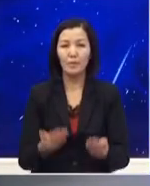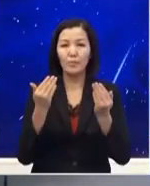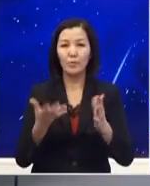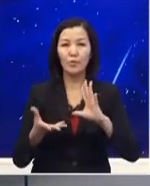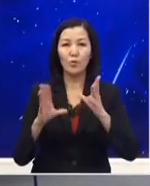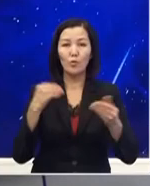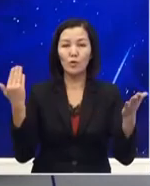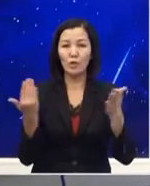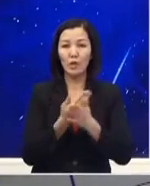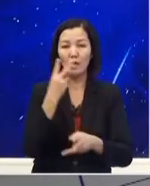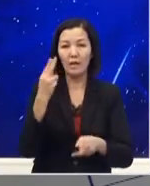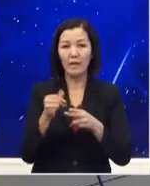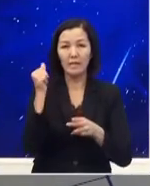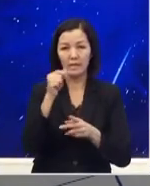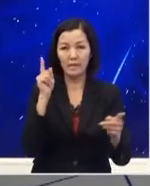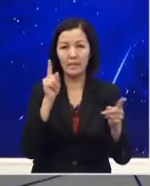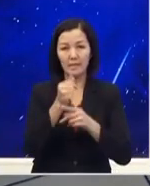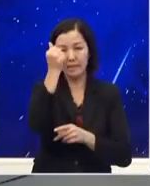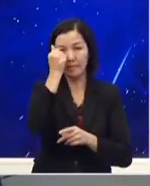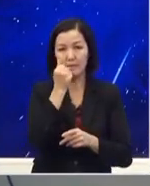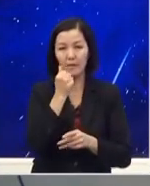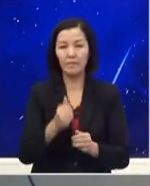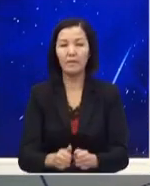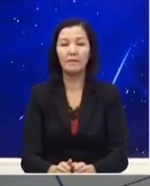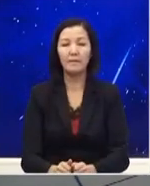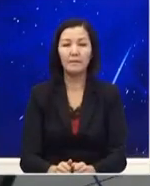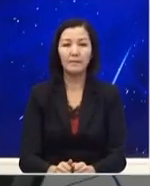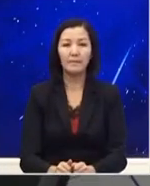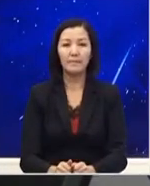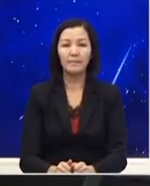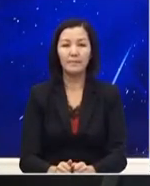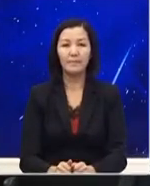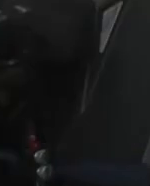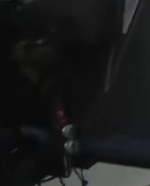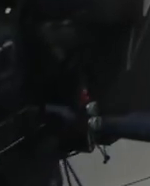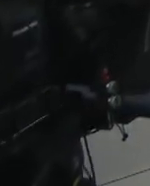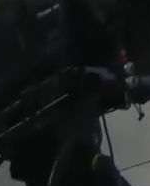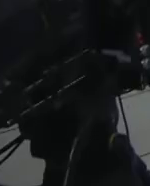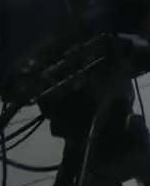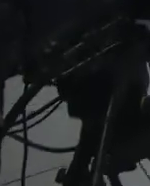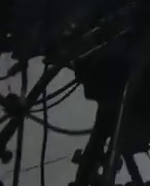Қадірменді қайым, бүгінгі айтар ақпараттар легі осындай болды. Келер күні амандықта қауышайық. Сау саламатта болыңыздар.